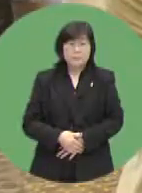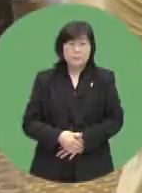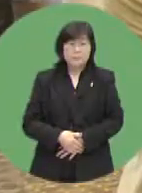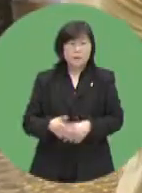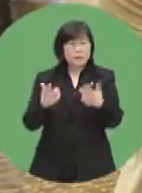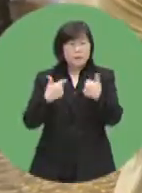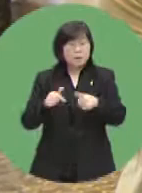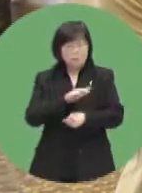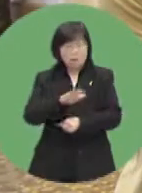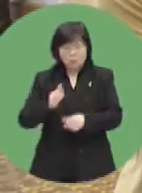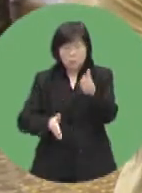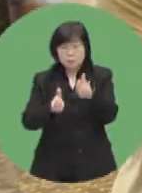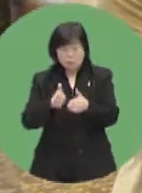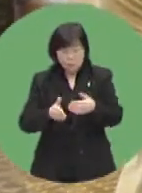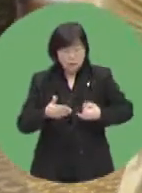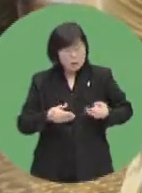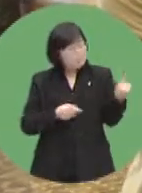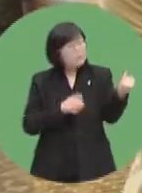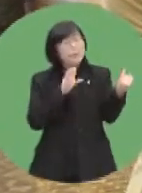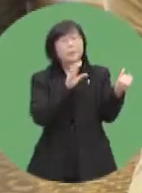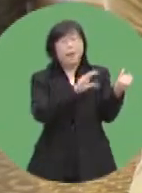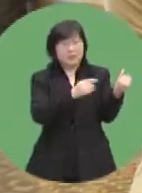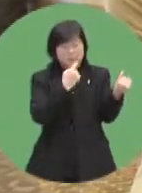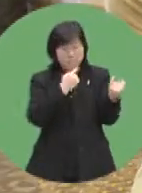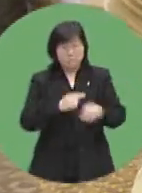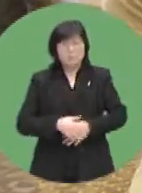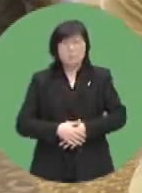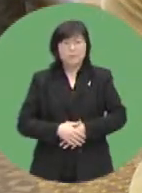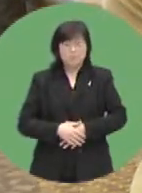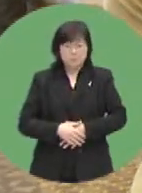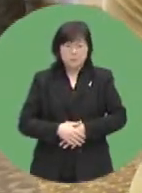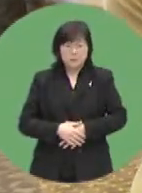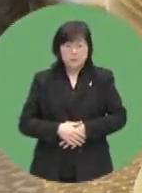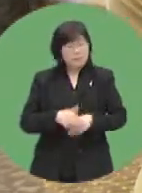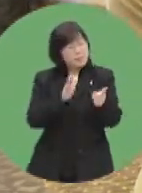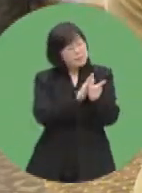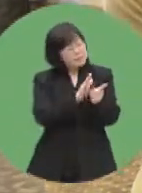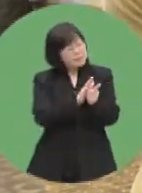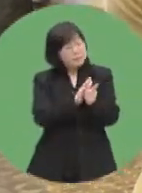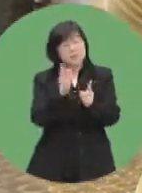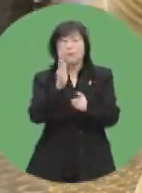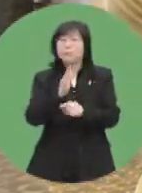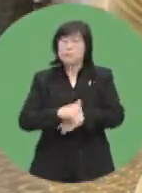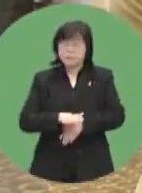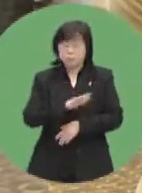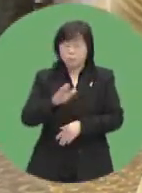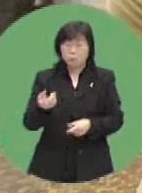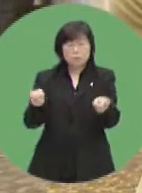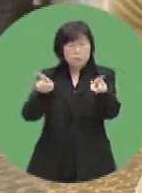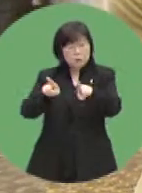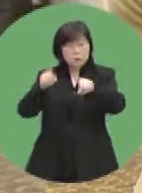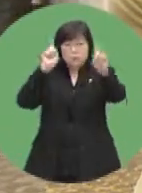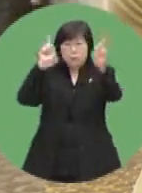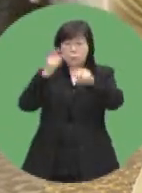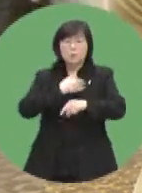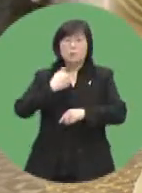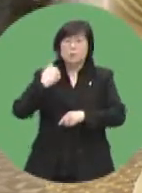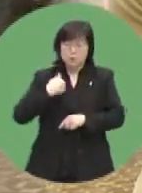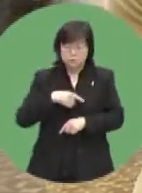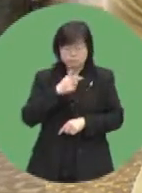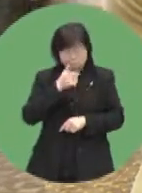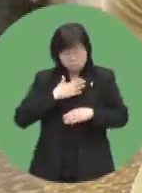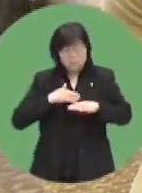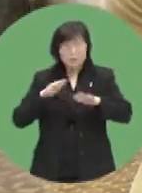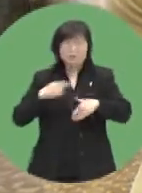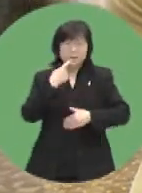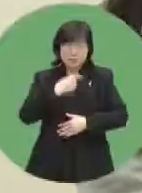普段は全部こう妻に任せてしまうので、ね、まあ手助けとはいかないですけど、まあ、一緒に遊ぶことはできるなというのが